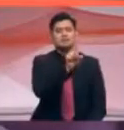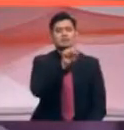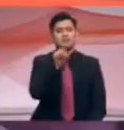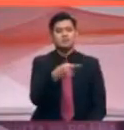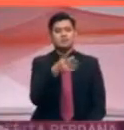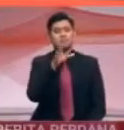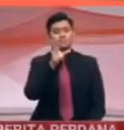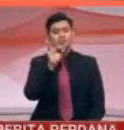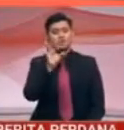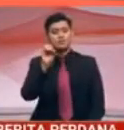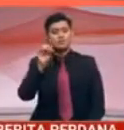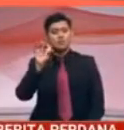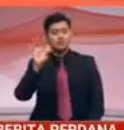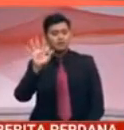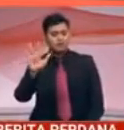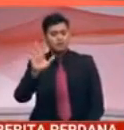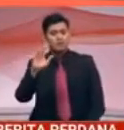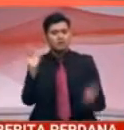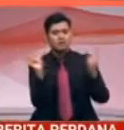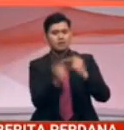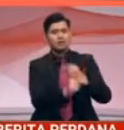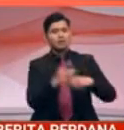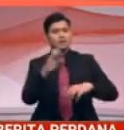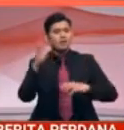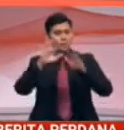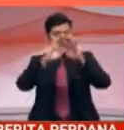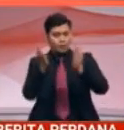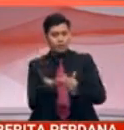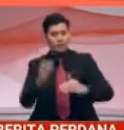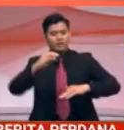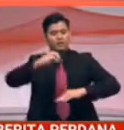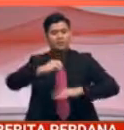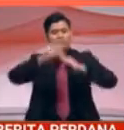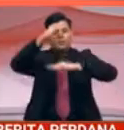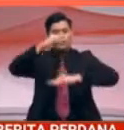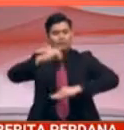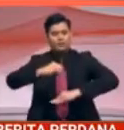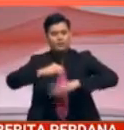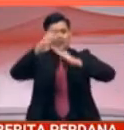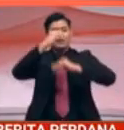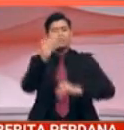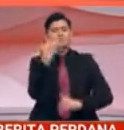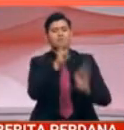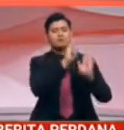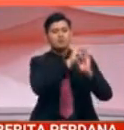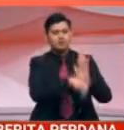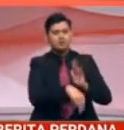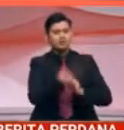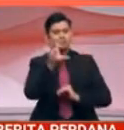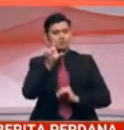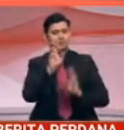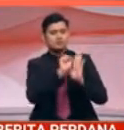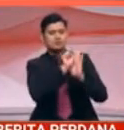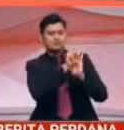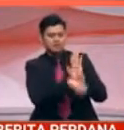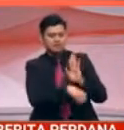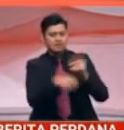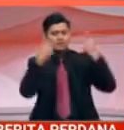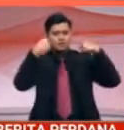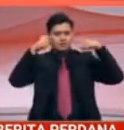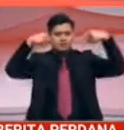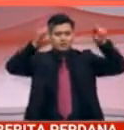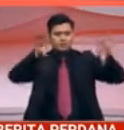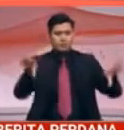1,905 kali timbangan bola dalam tempoh 15 minit 50 saat. Itu rekod yang berjaya dilakukan pemain bola